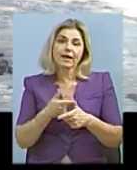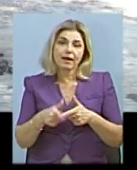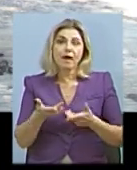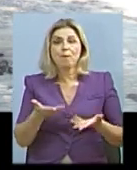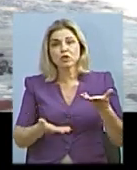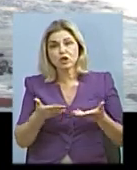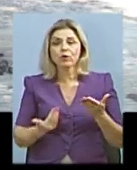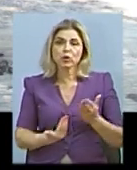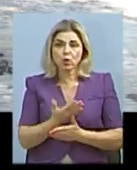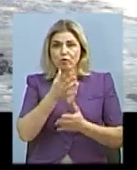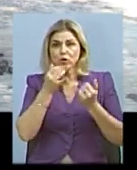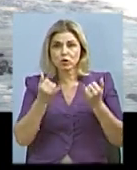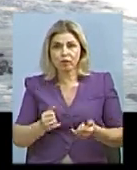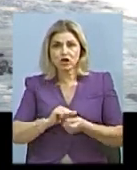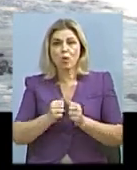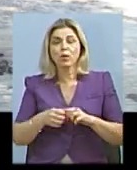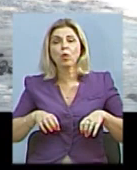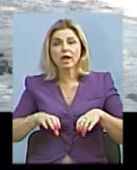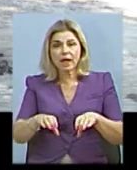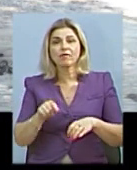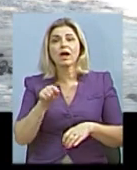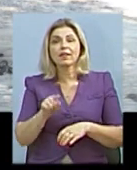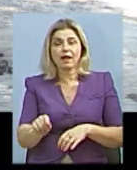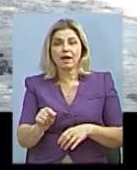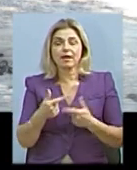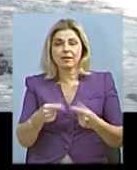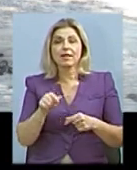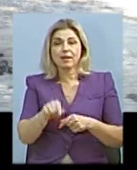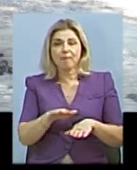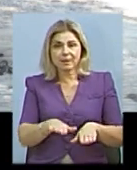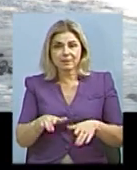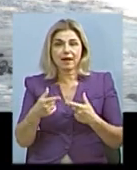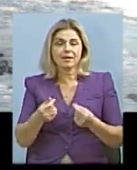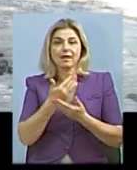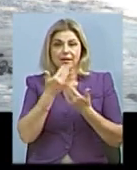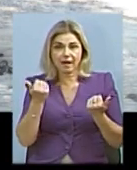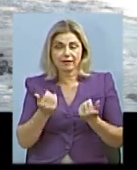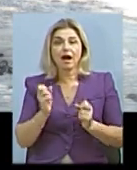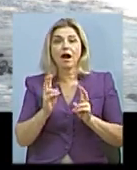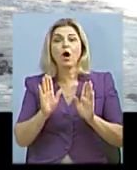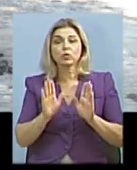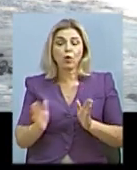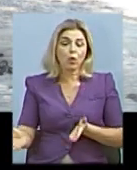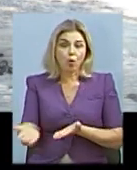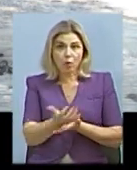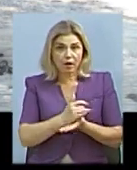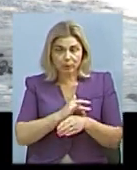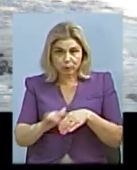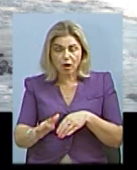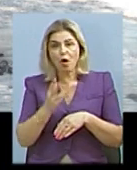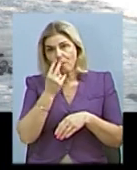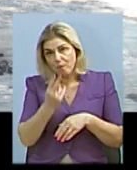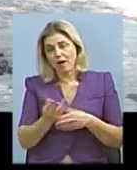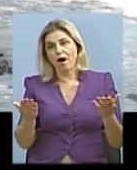можливо нову сучасну бруківку вкладати в тих місцях, де її немає? Тому, як тільки знімемо все, побачимо, в якому